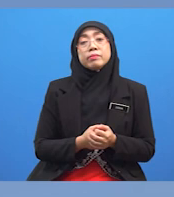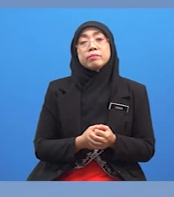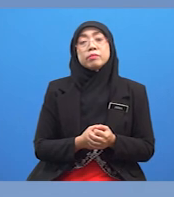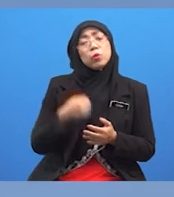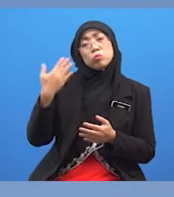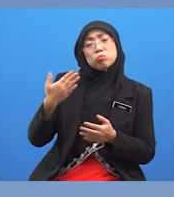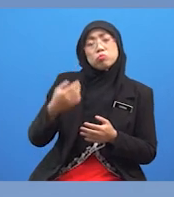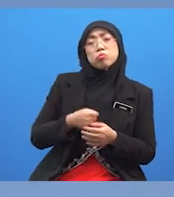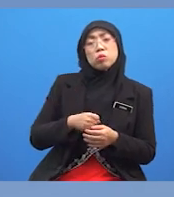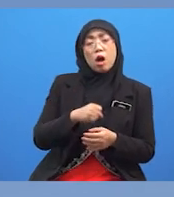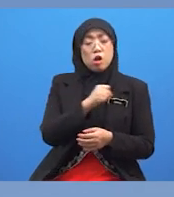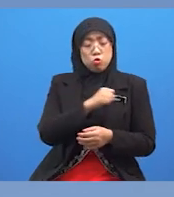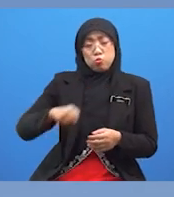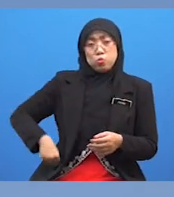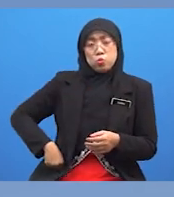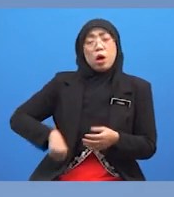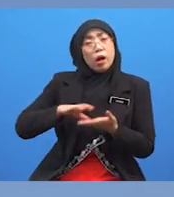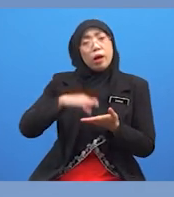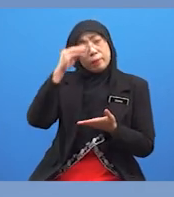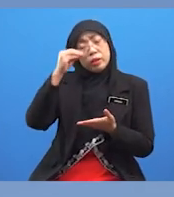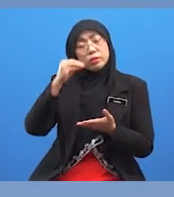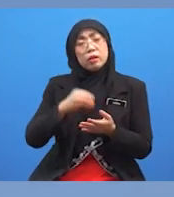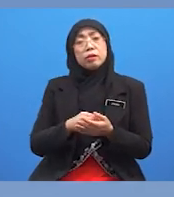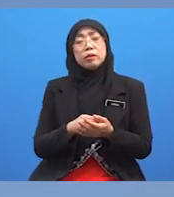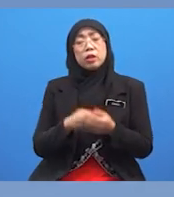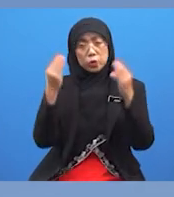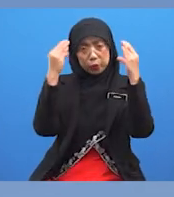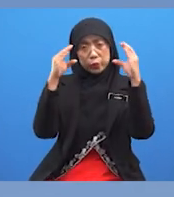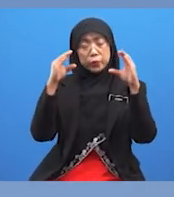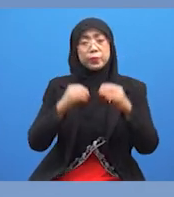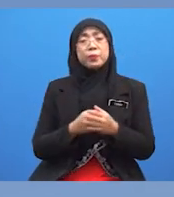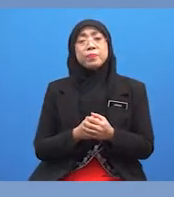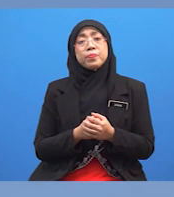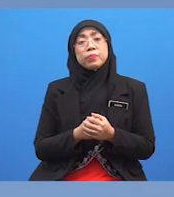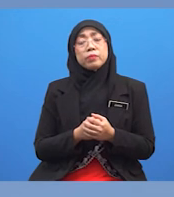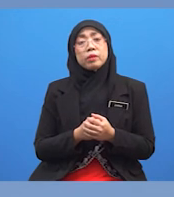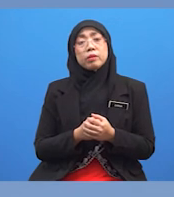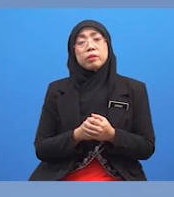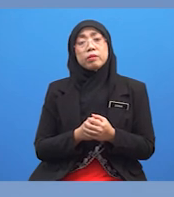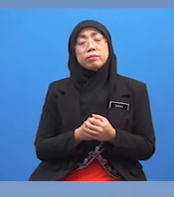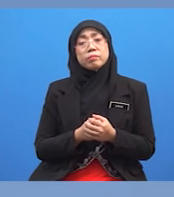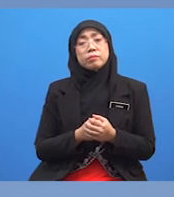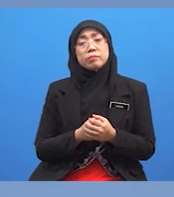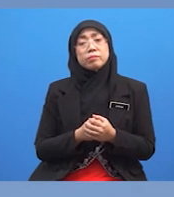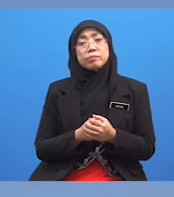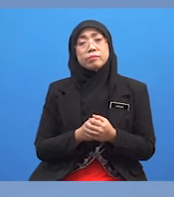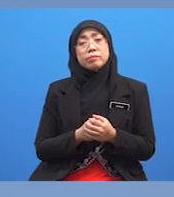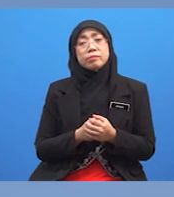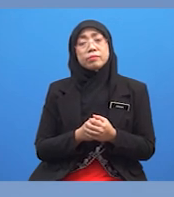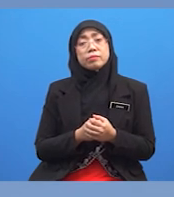Shah berguru dengan Maulana Abu Bakar, iaitu murid kepada Maulana Abu